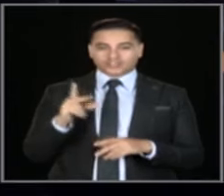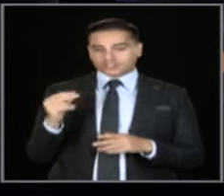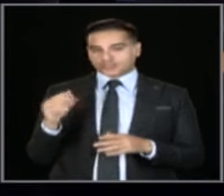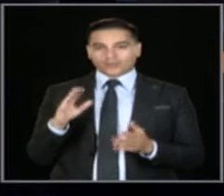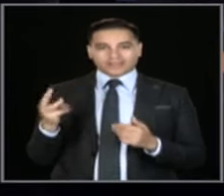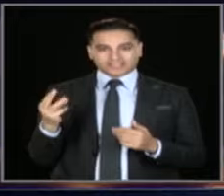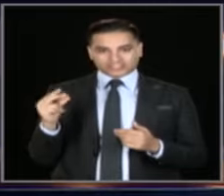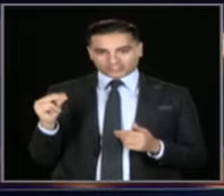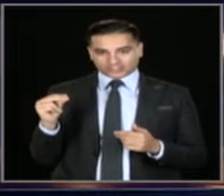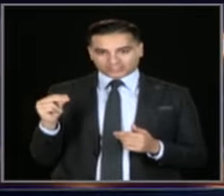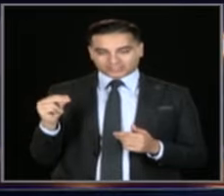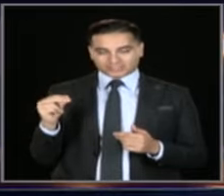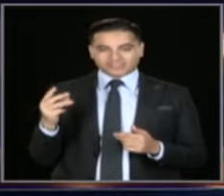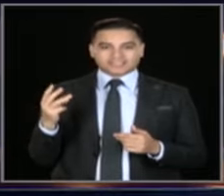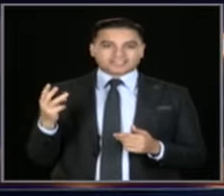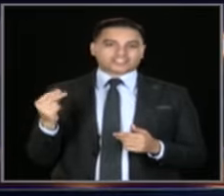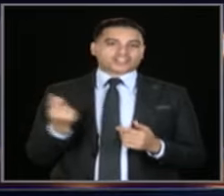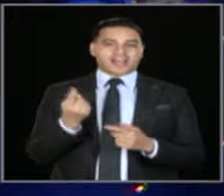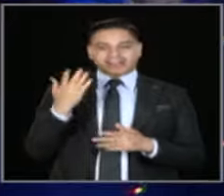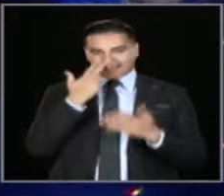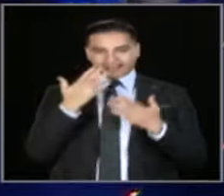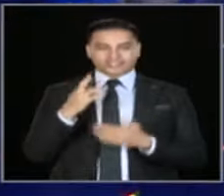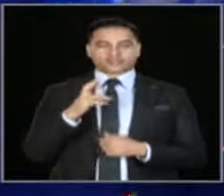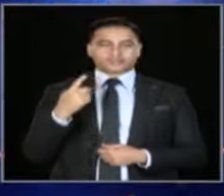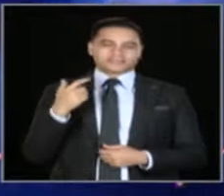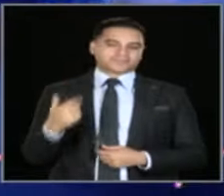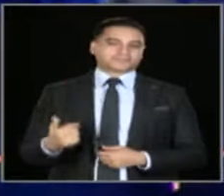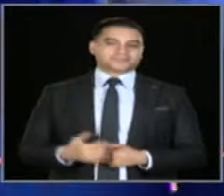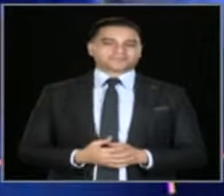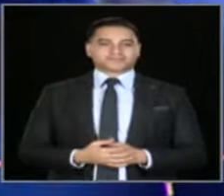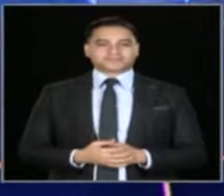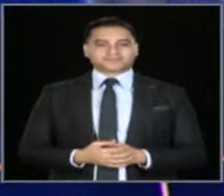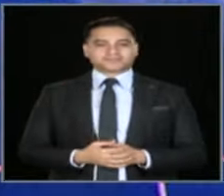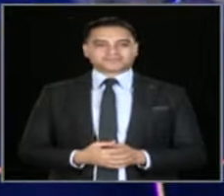نقطة؟ عشرين. تاريخ. والسؤال هو،